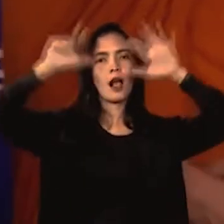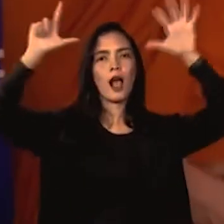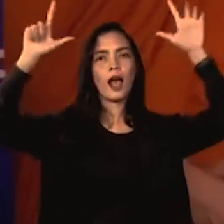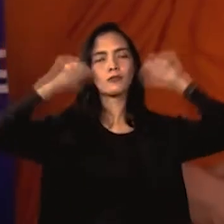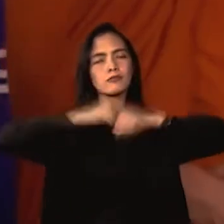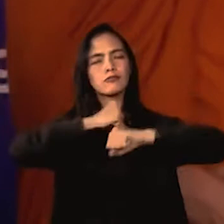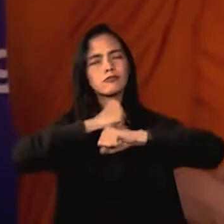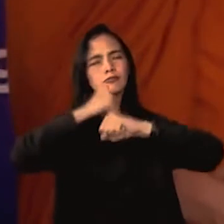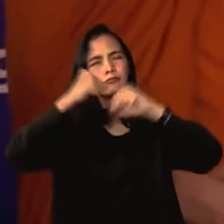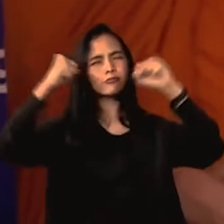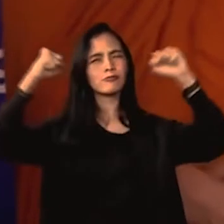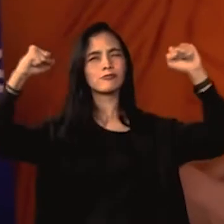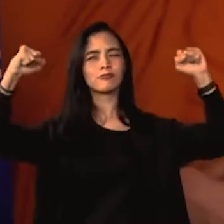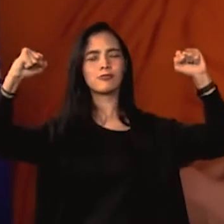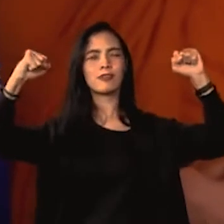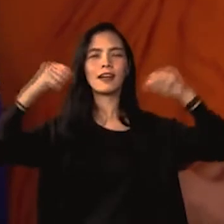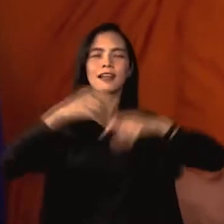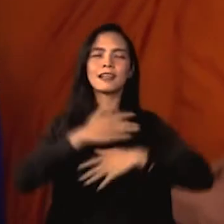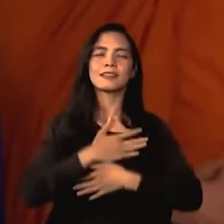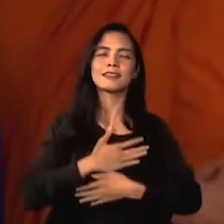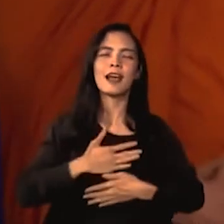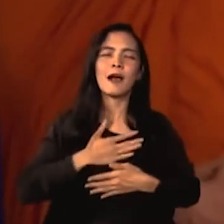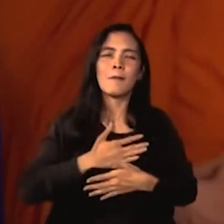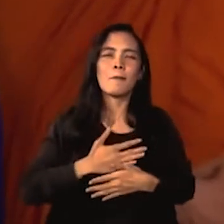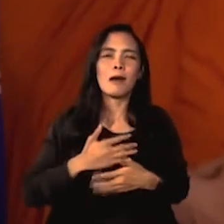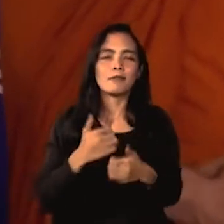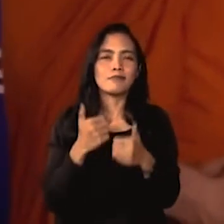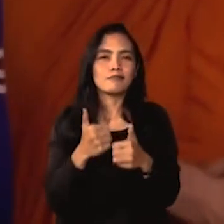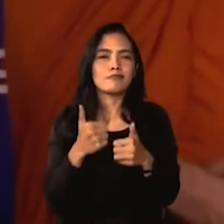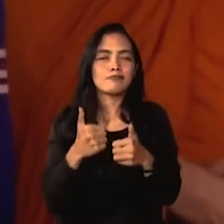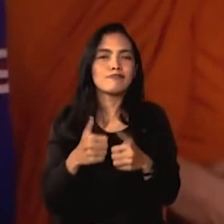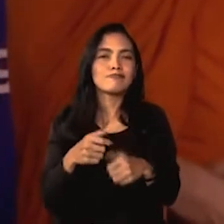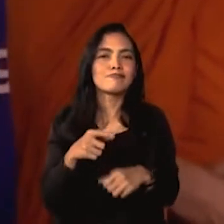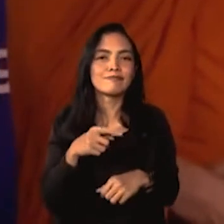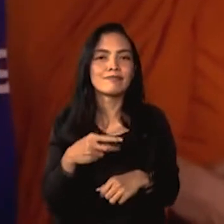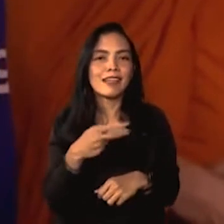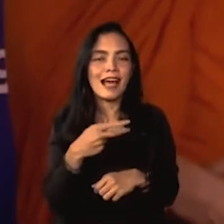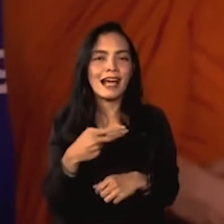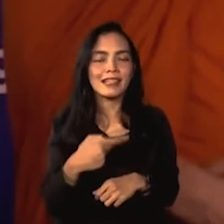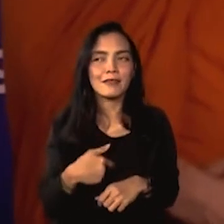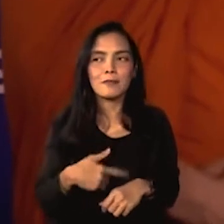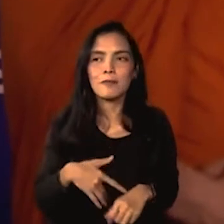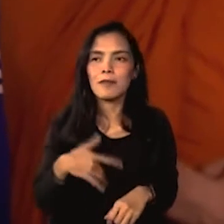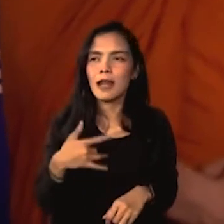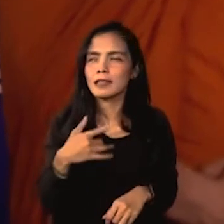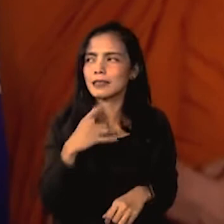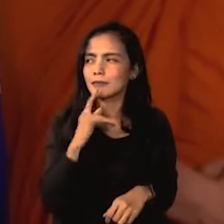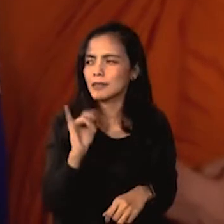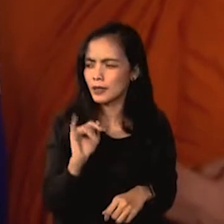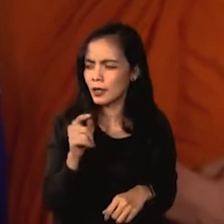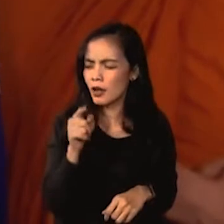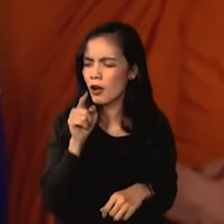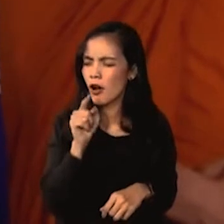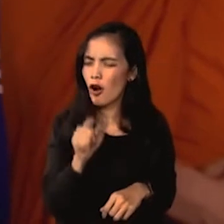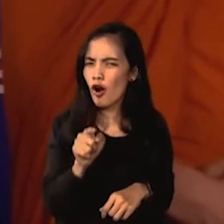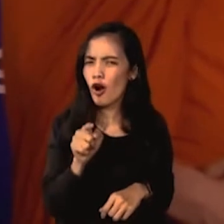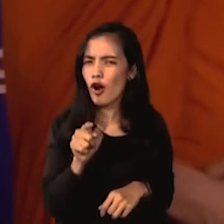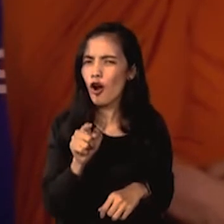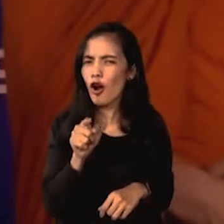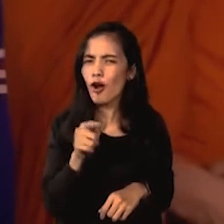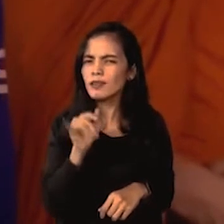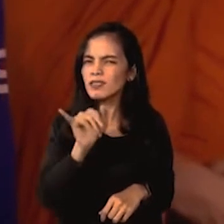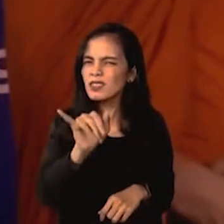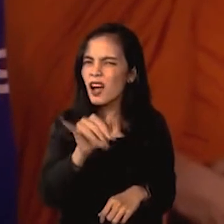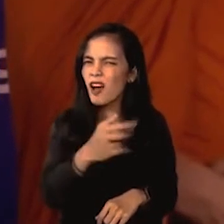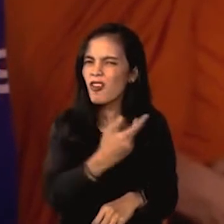saya merasa betul-betul nyaman tubuh diri saya. Karena itu saya merasa bahwa ini penting